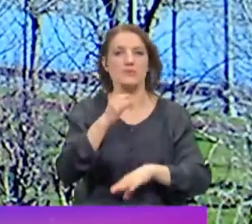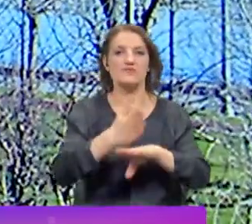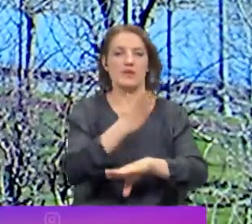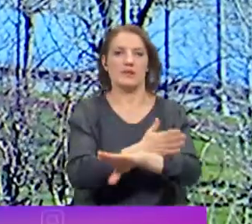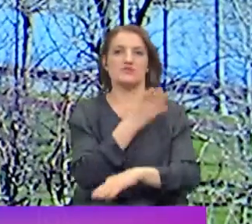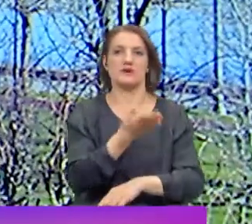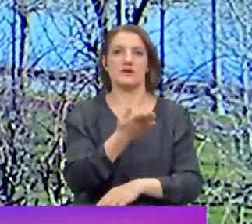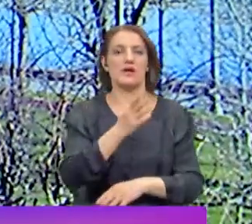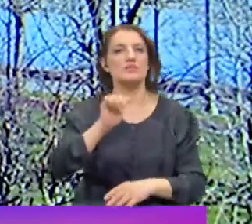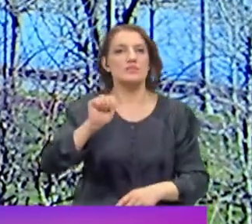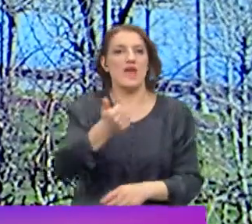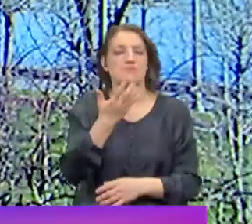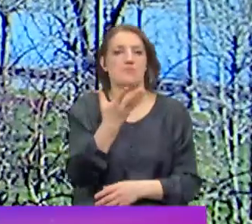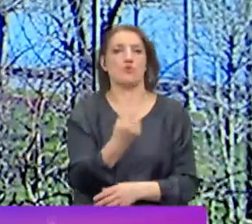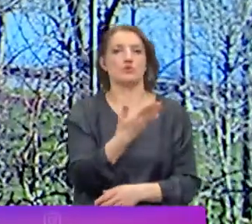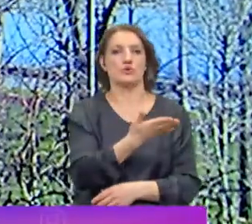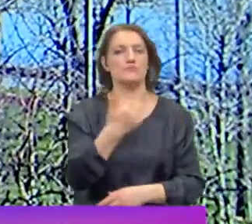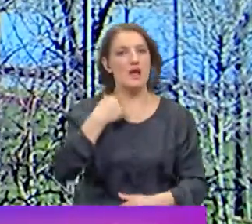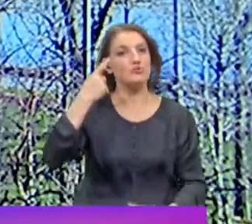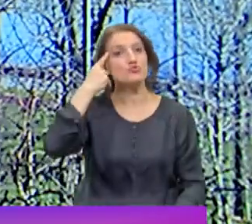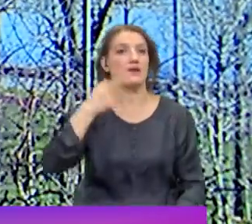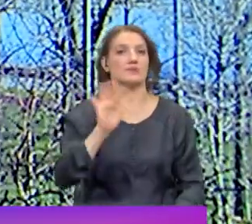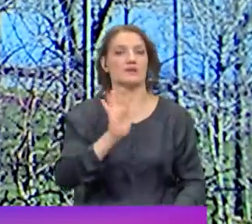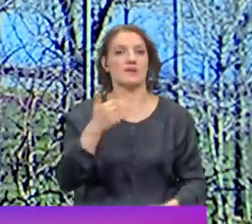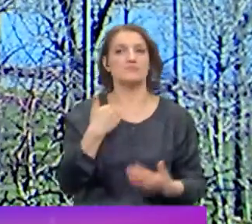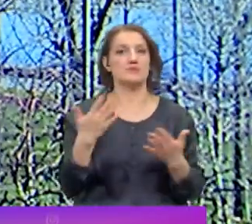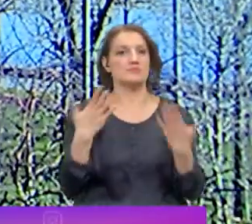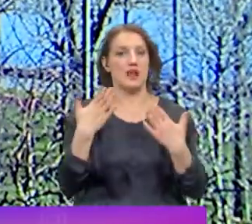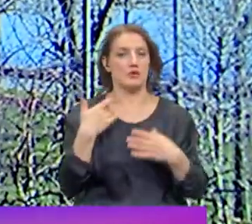Ancak değerimiz olur. Ben de düşünmedim değil. Yani bizim balkonda müsait aslında.